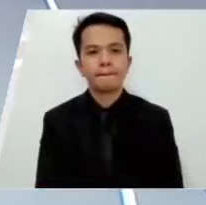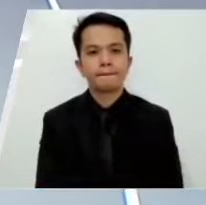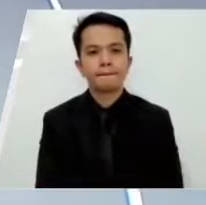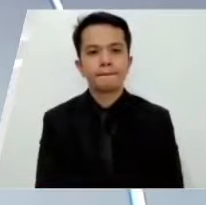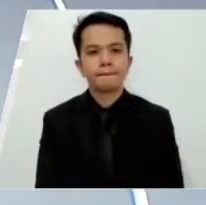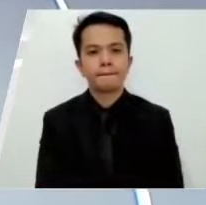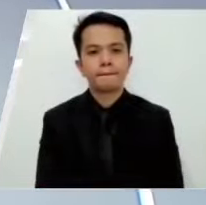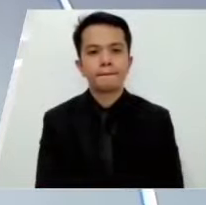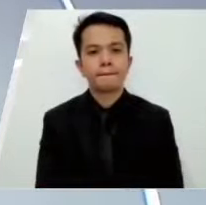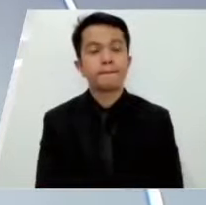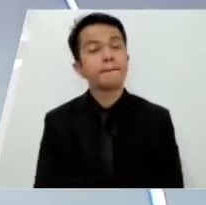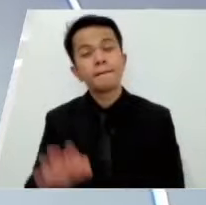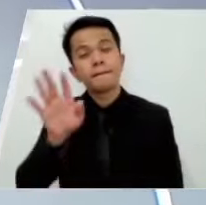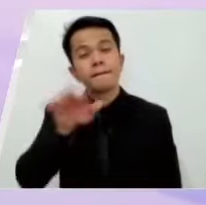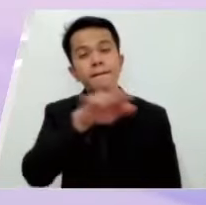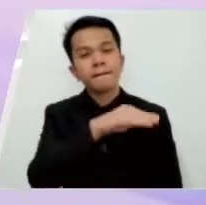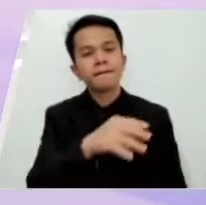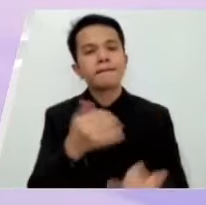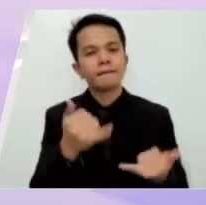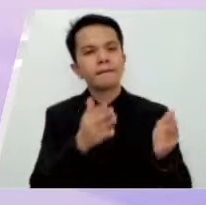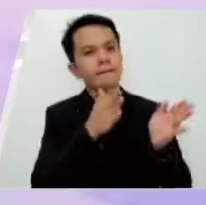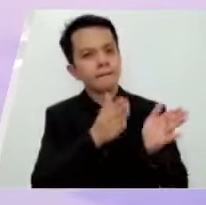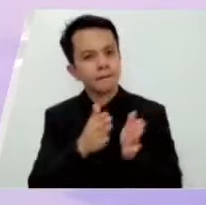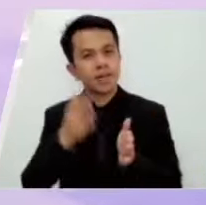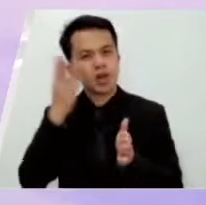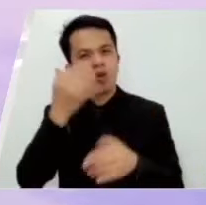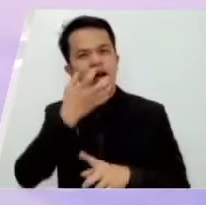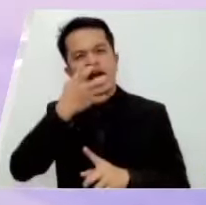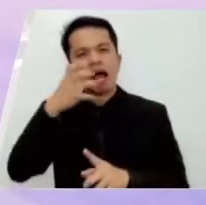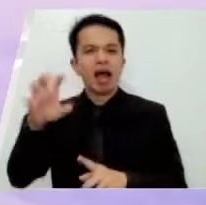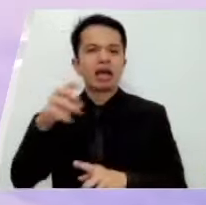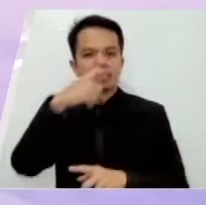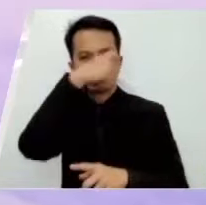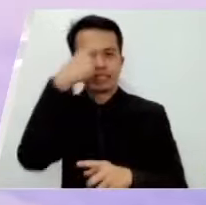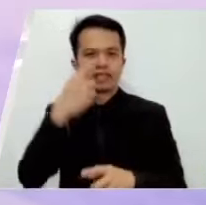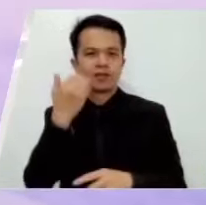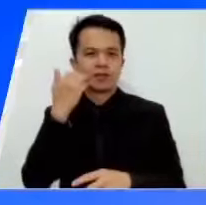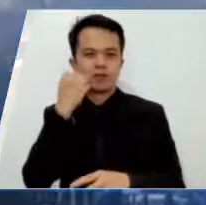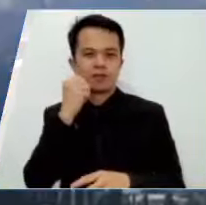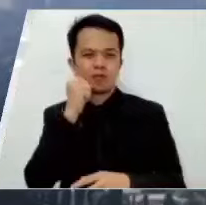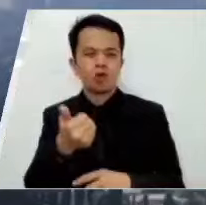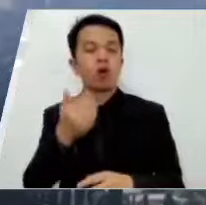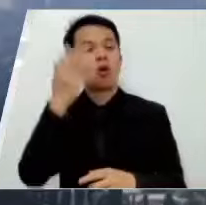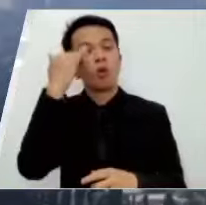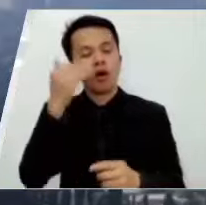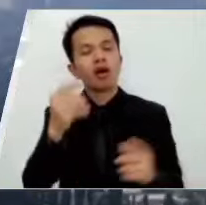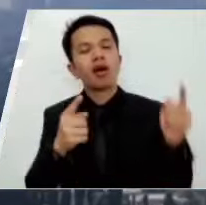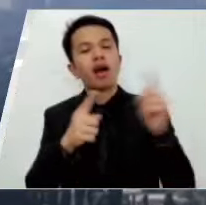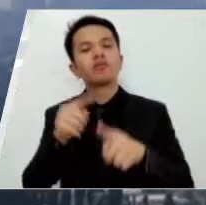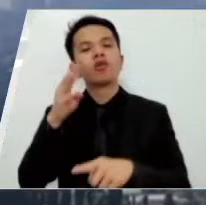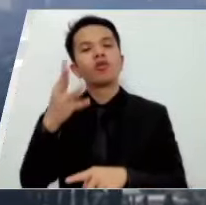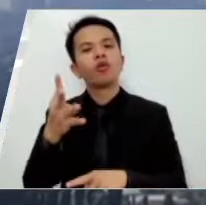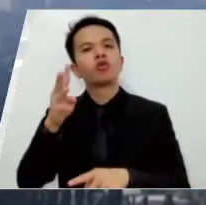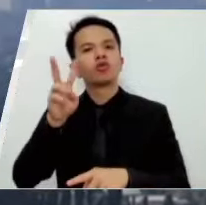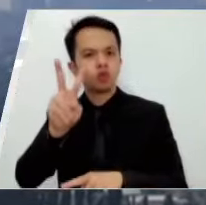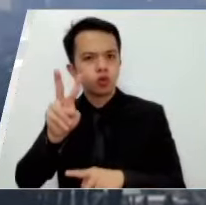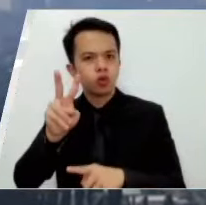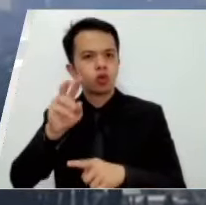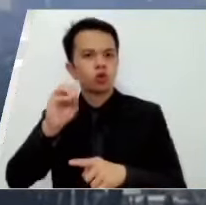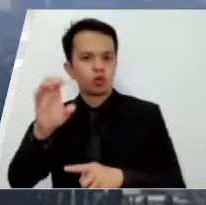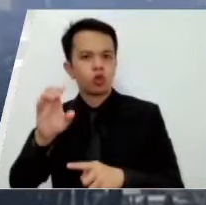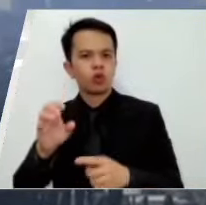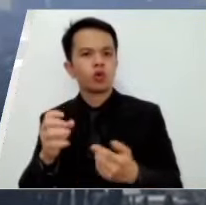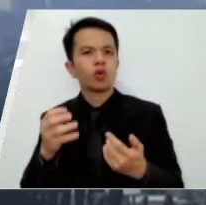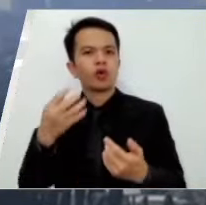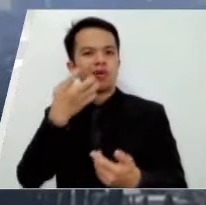Mga kapuso, paghandaan ulit ang mainit na panahon bukas, lalo't alin sa pag-asa, posibleng umabot sa 42 degrees Celsius ang heat index o damang